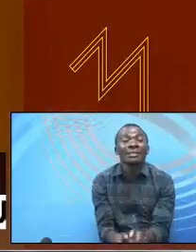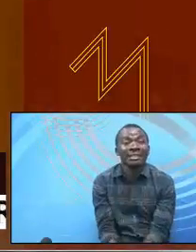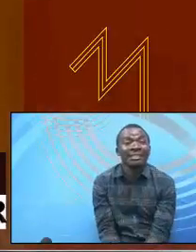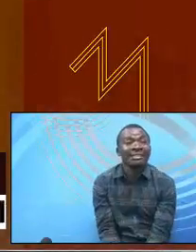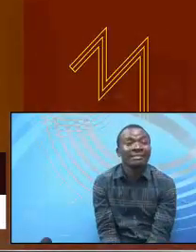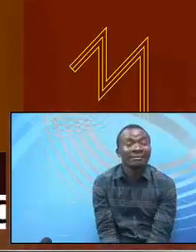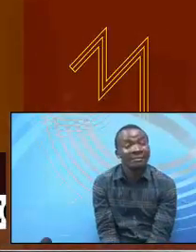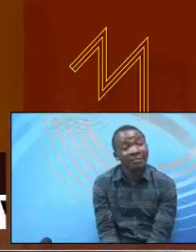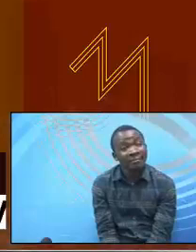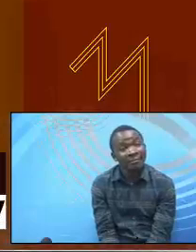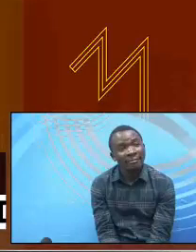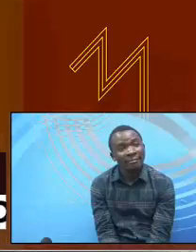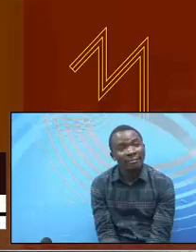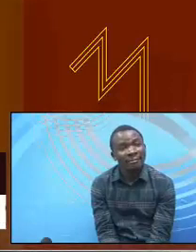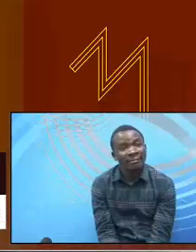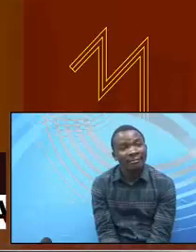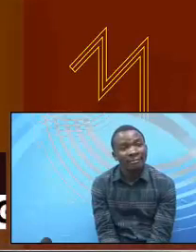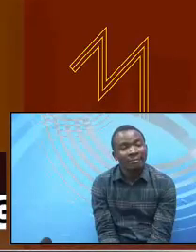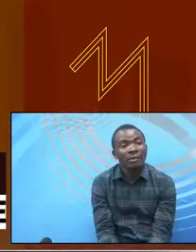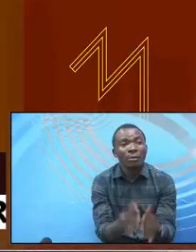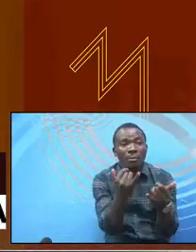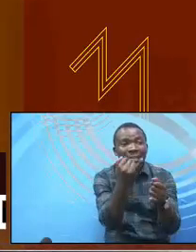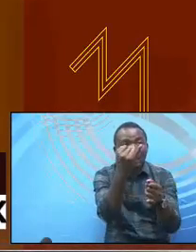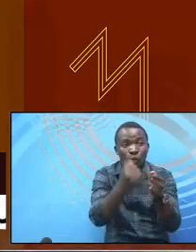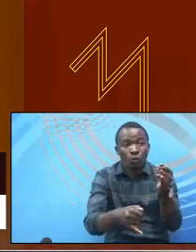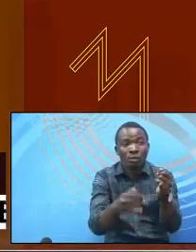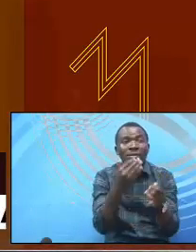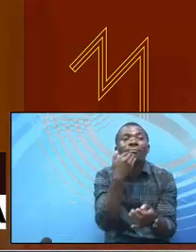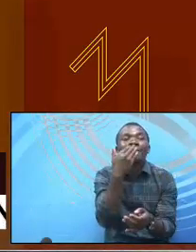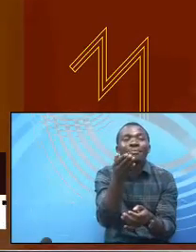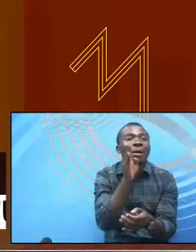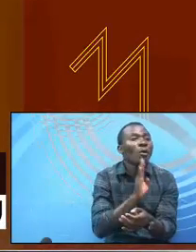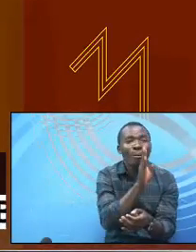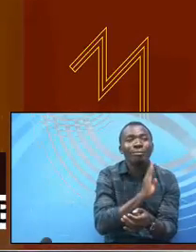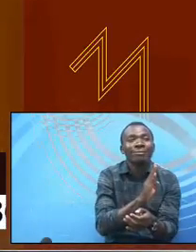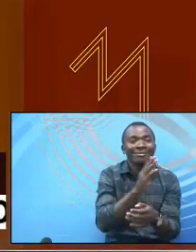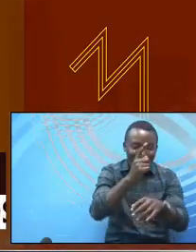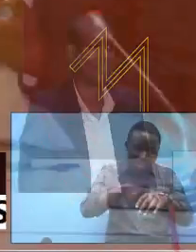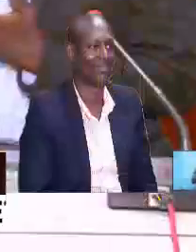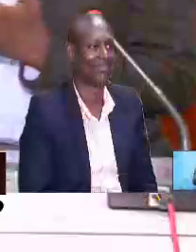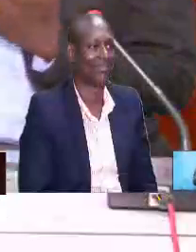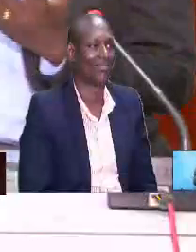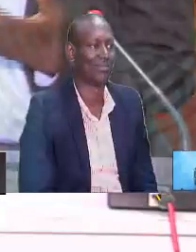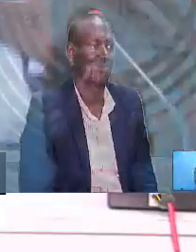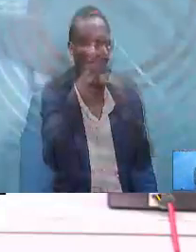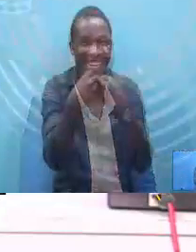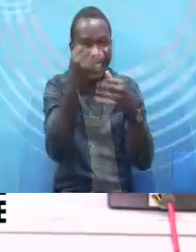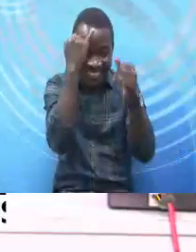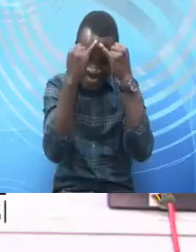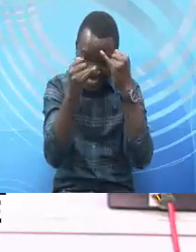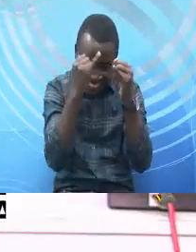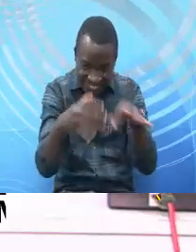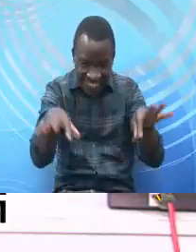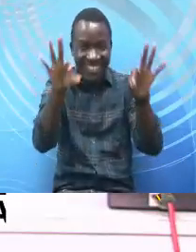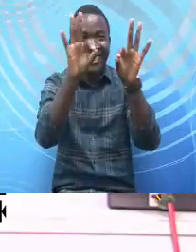murakoze cyane murakoze reka rero dusoze ngushimire Bobo ngushimire umwanya mwiza duhaye ndetse n'ibitekerezo byiza cyane